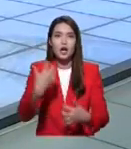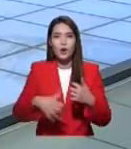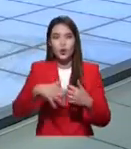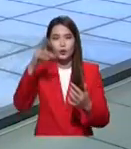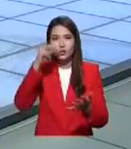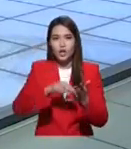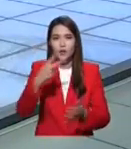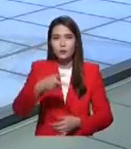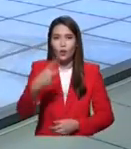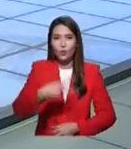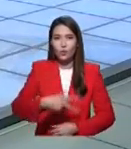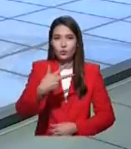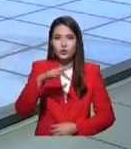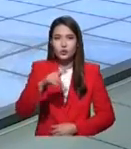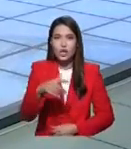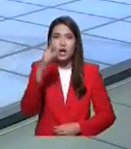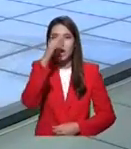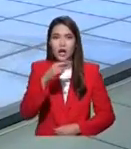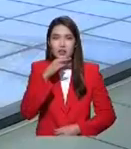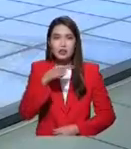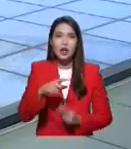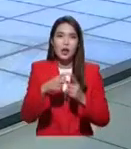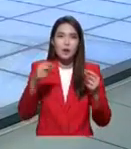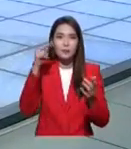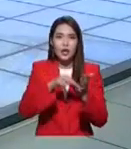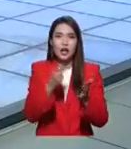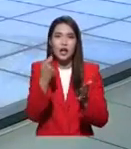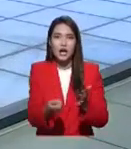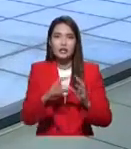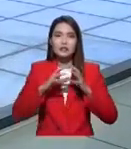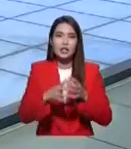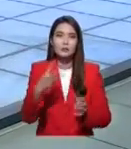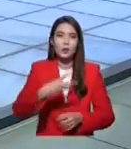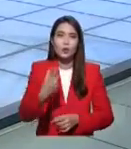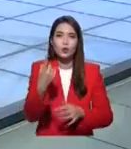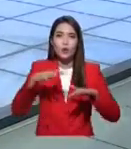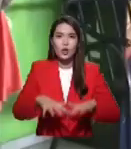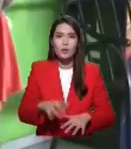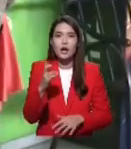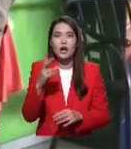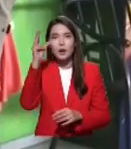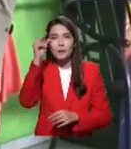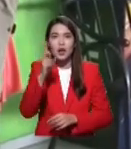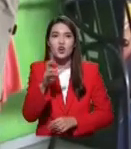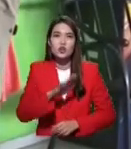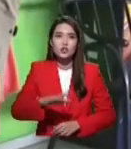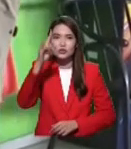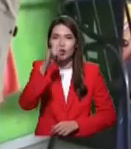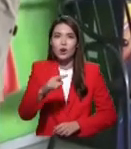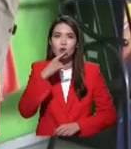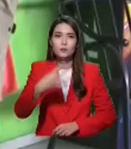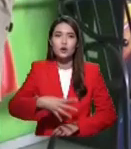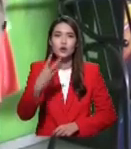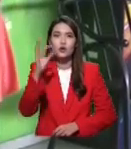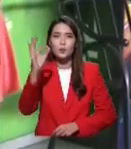бағасы 2033 теңге. Осылайша Қазақстан билет құнының арзандығы бойынша әлемде 31-ші орында тұр. Баға Шығыс Қазақстан облысында